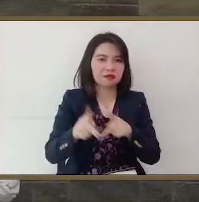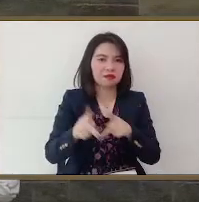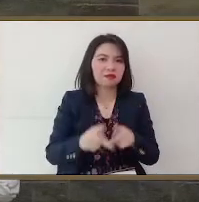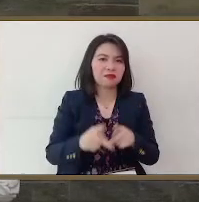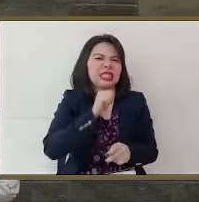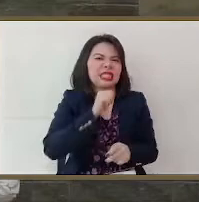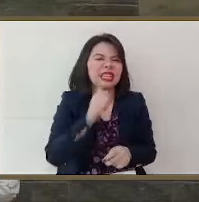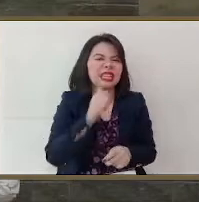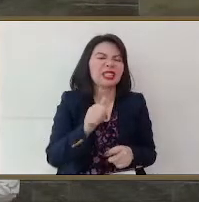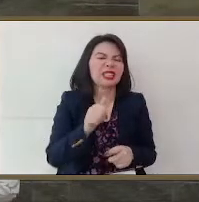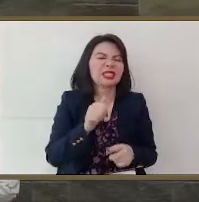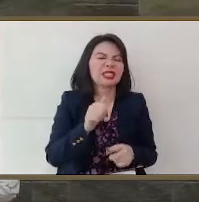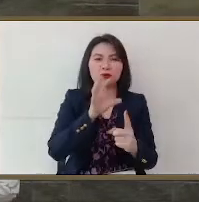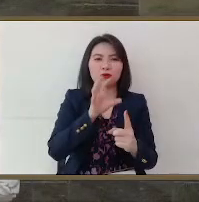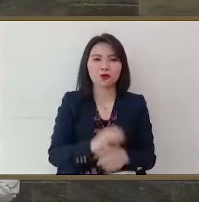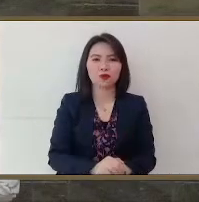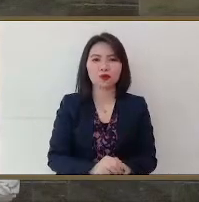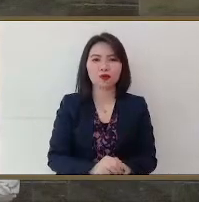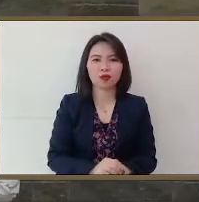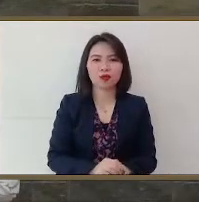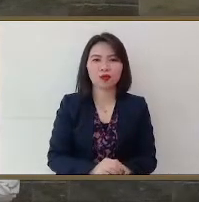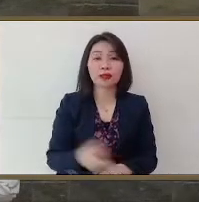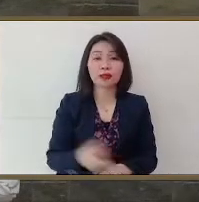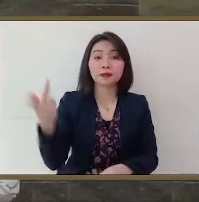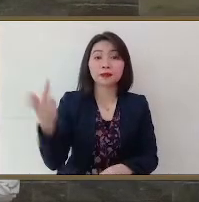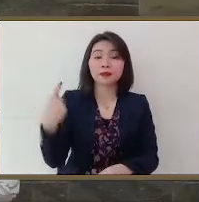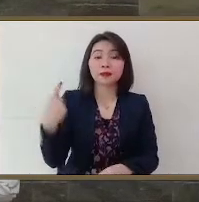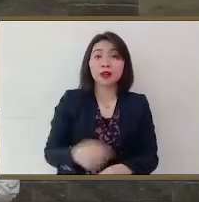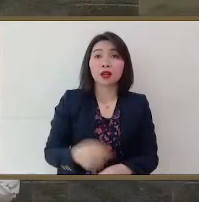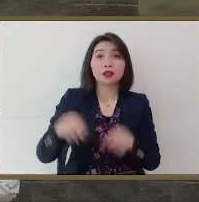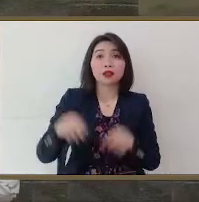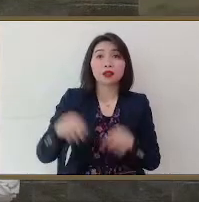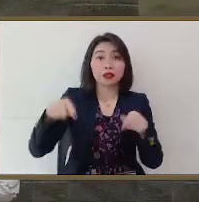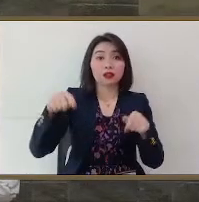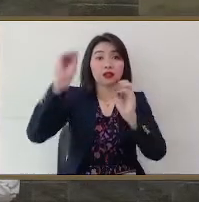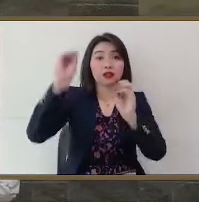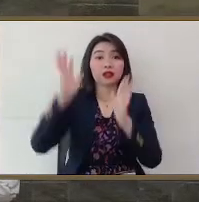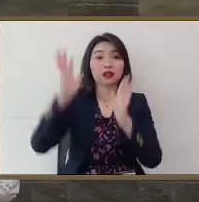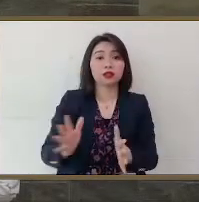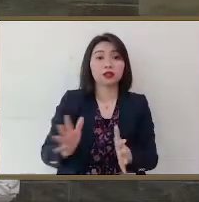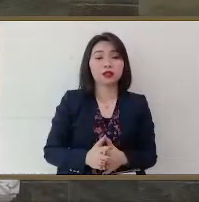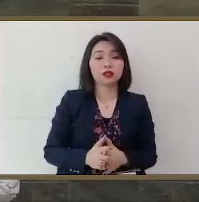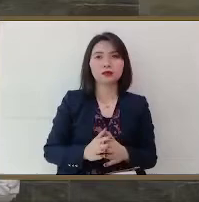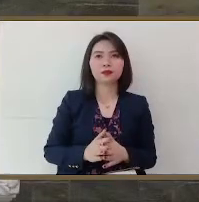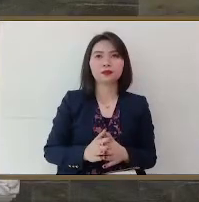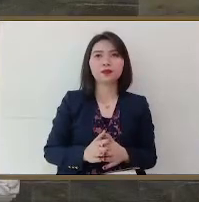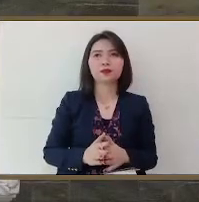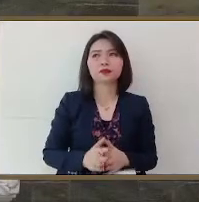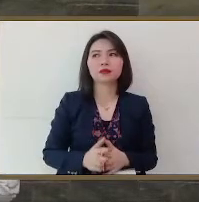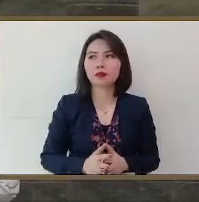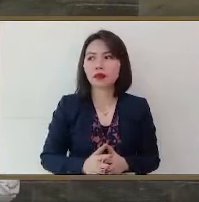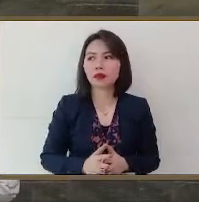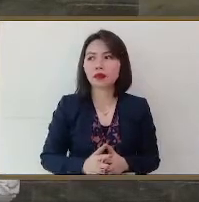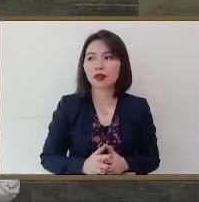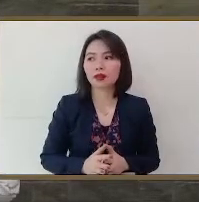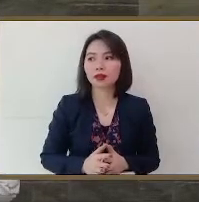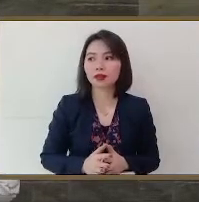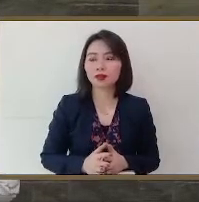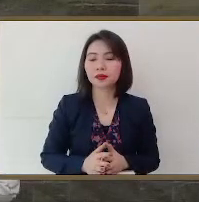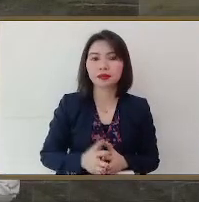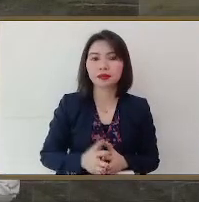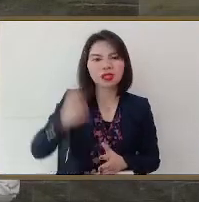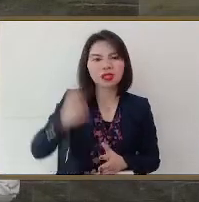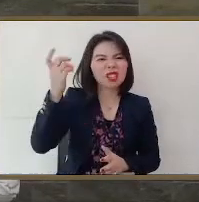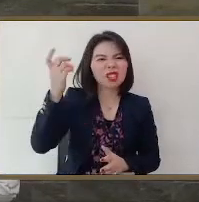Naalala ko minsan, may mga teachers na sabi, nililiit niya yung subject na pang level 1